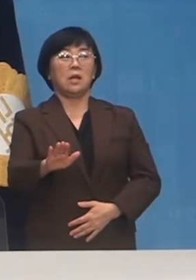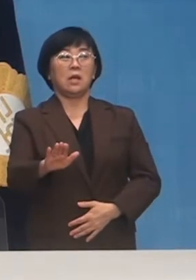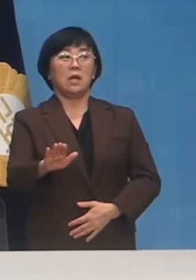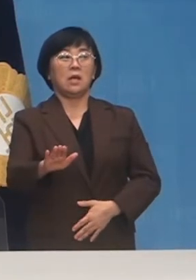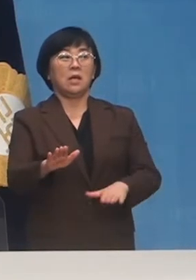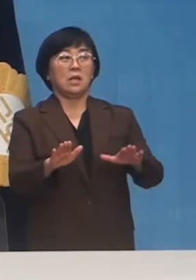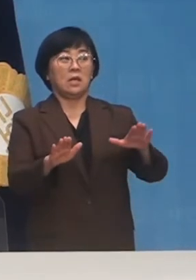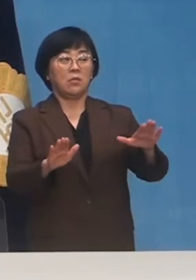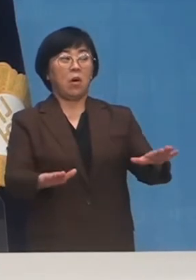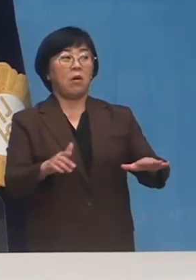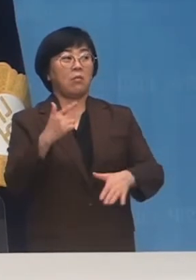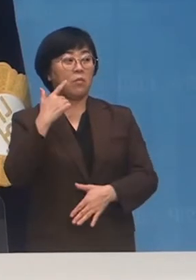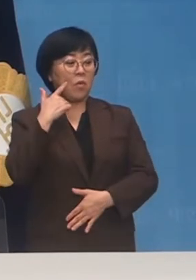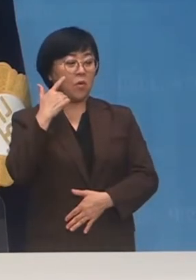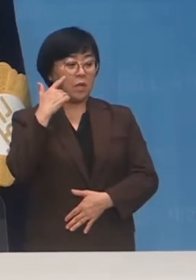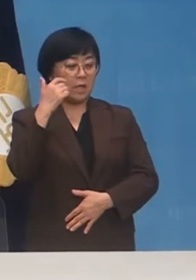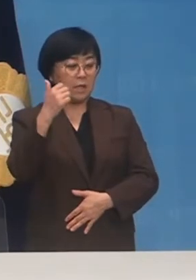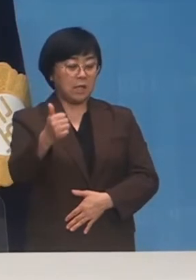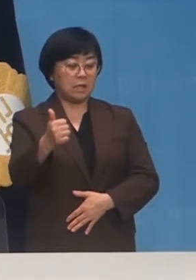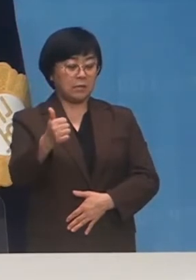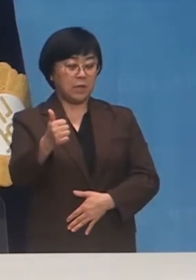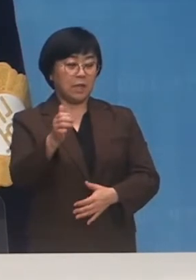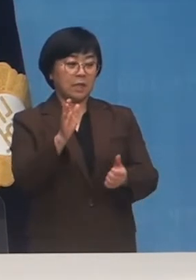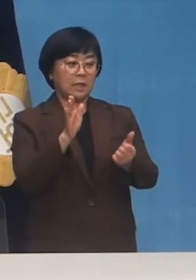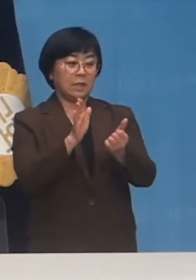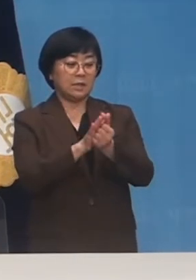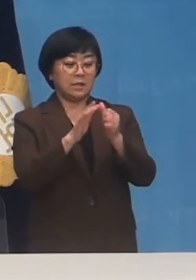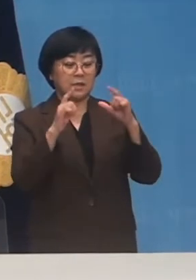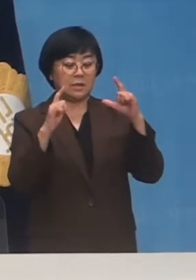이번 목회자님들의 지지 선언은